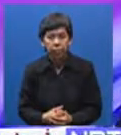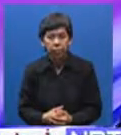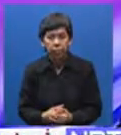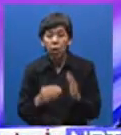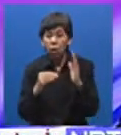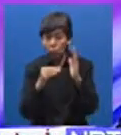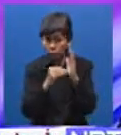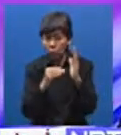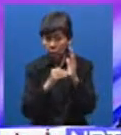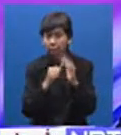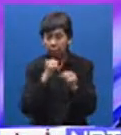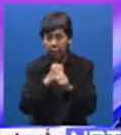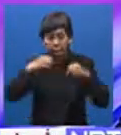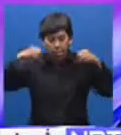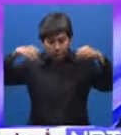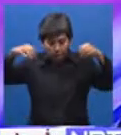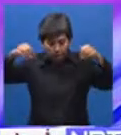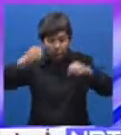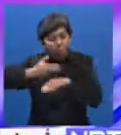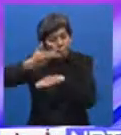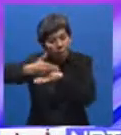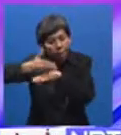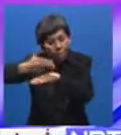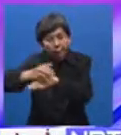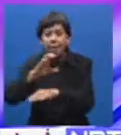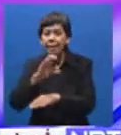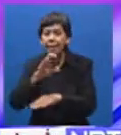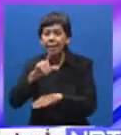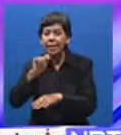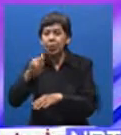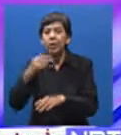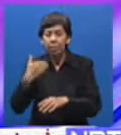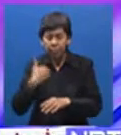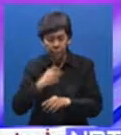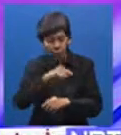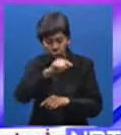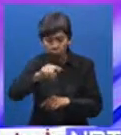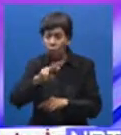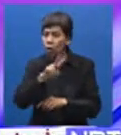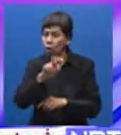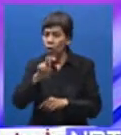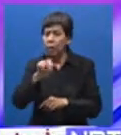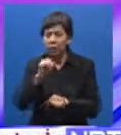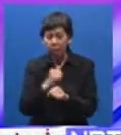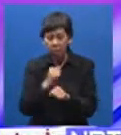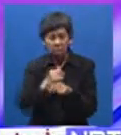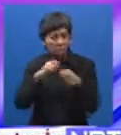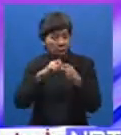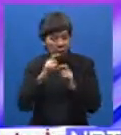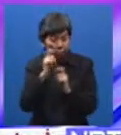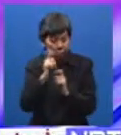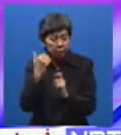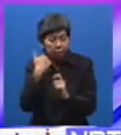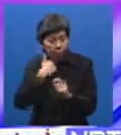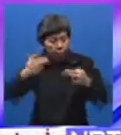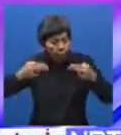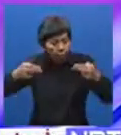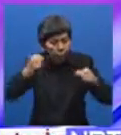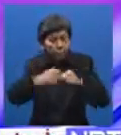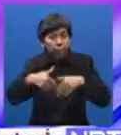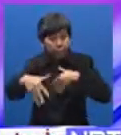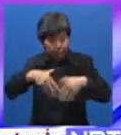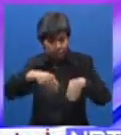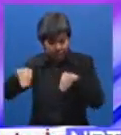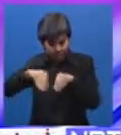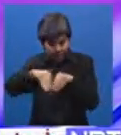กรุงเทพมหานครติดตั้งไฟส่องสว่างและกล้อง CCTV ในพื้นที่4จุดจากจำนวน238จุดที่เสี่ยงต่อการเกิดอาชญากรรมทำให้ประชาชน